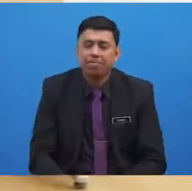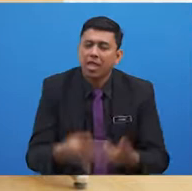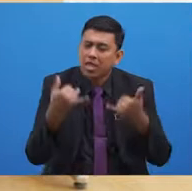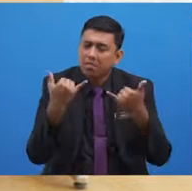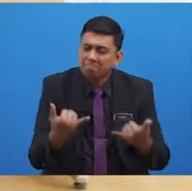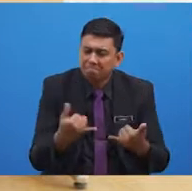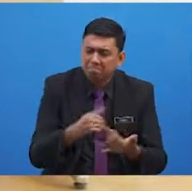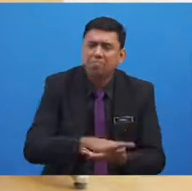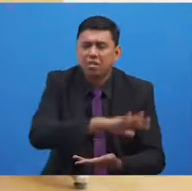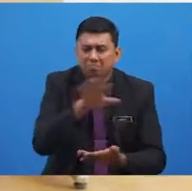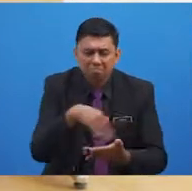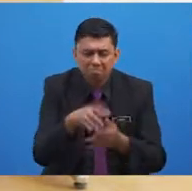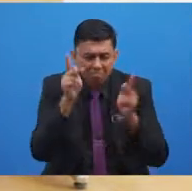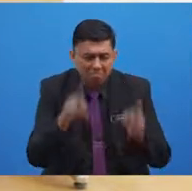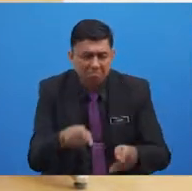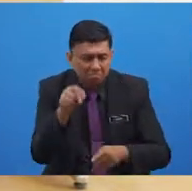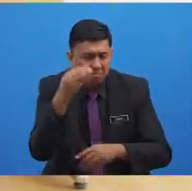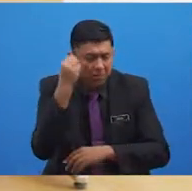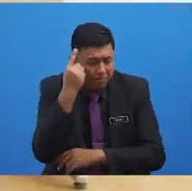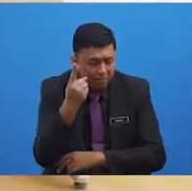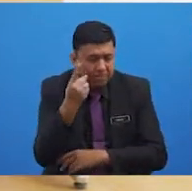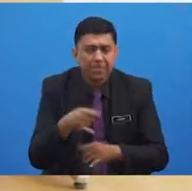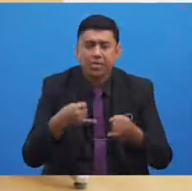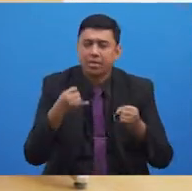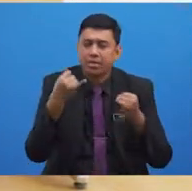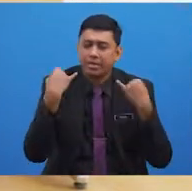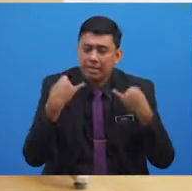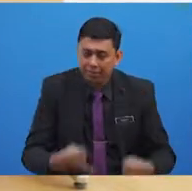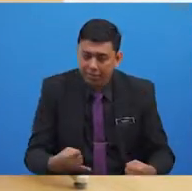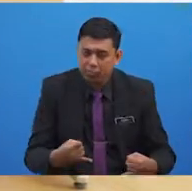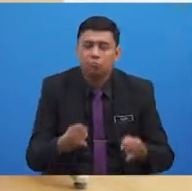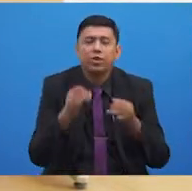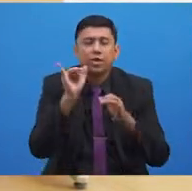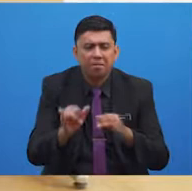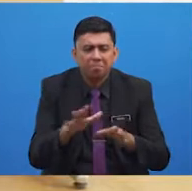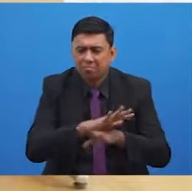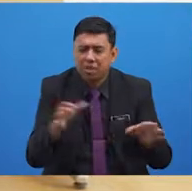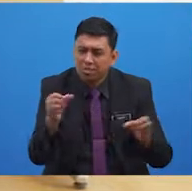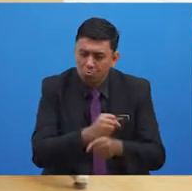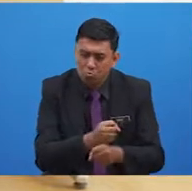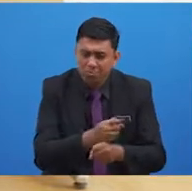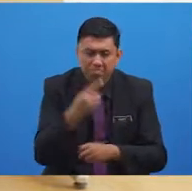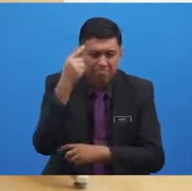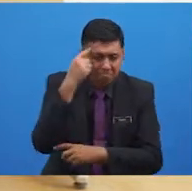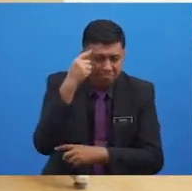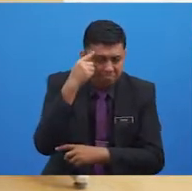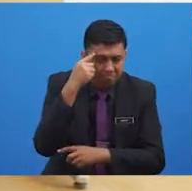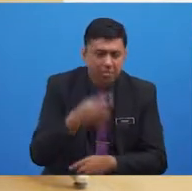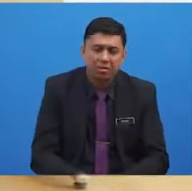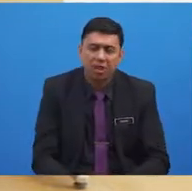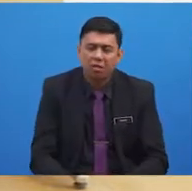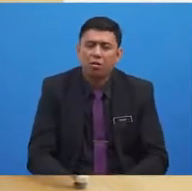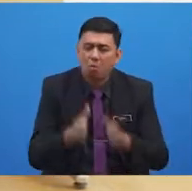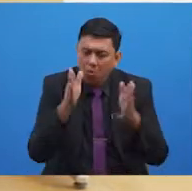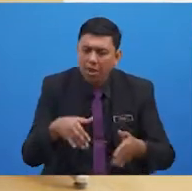sekalian bahawa individu-individu yang didapati tidak sempurna akal atau banduan